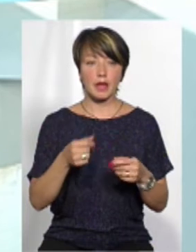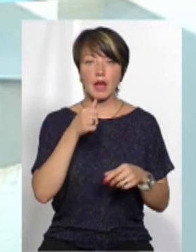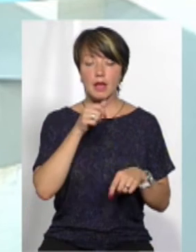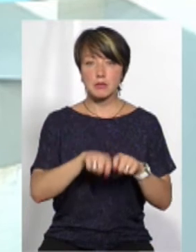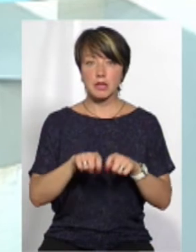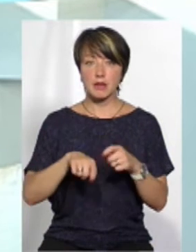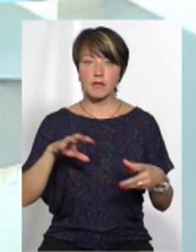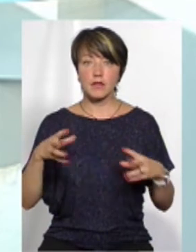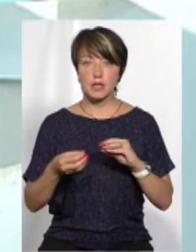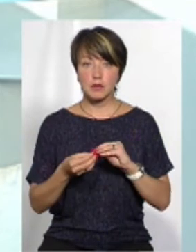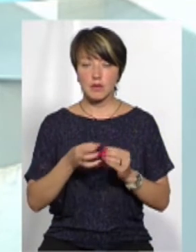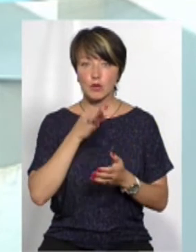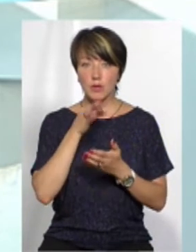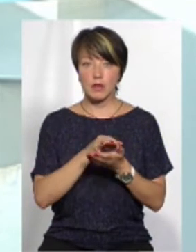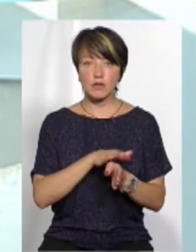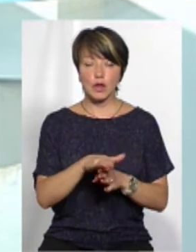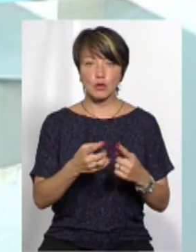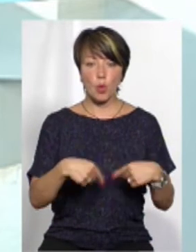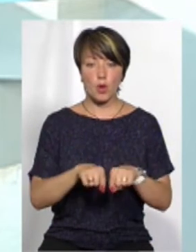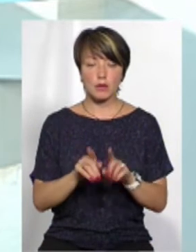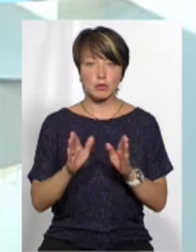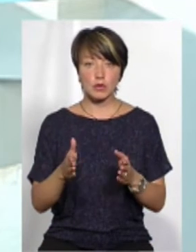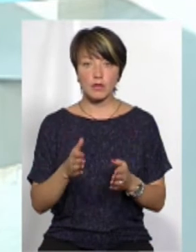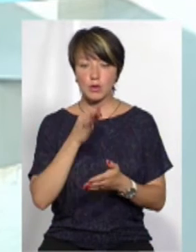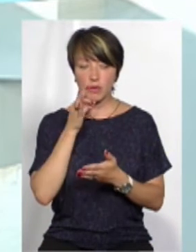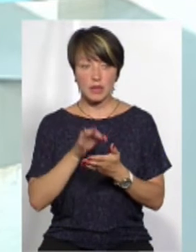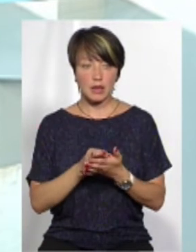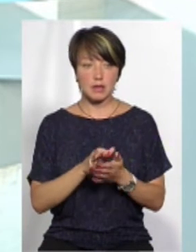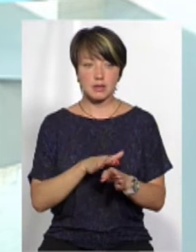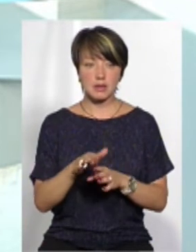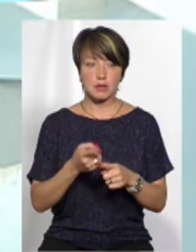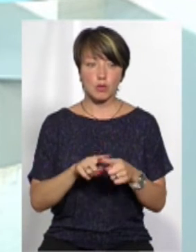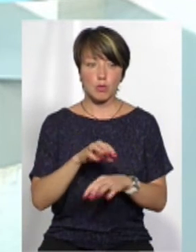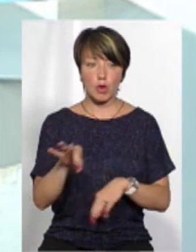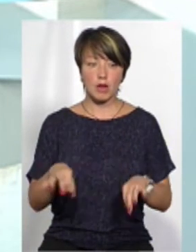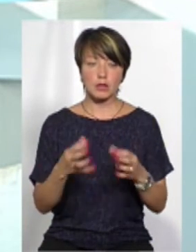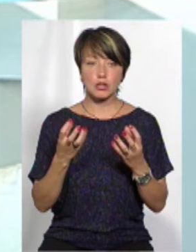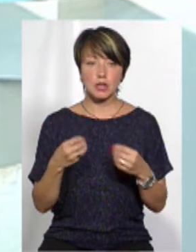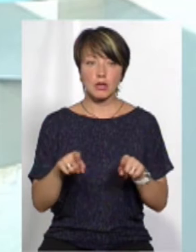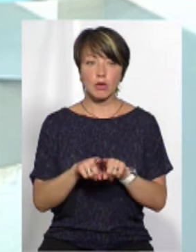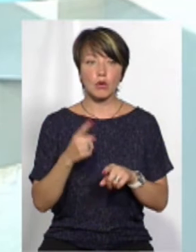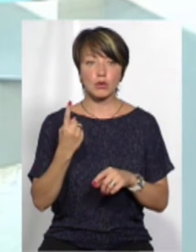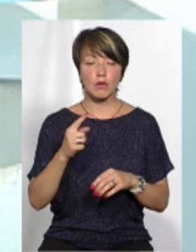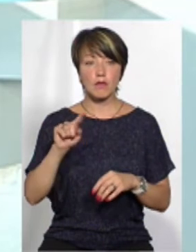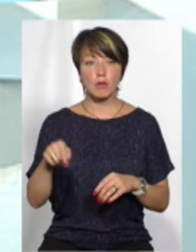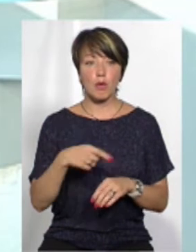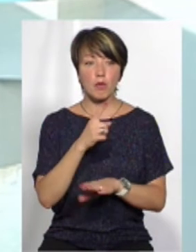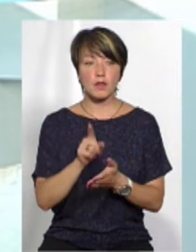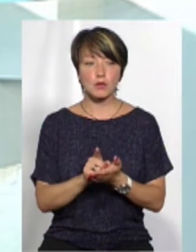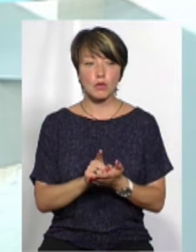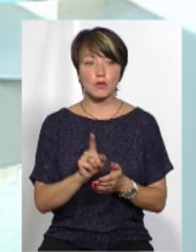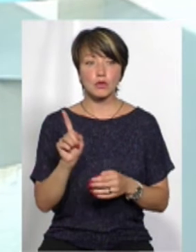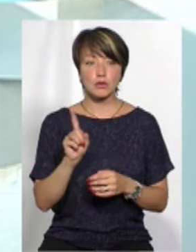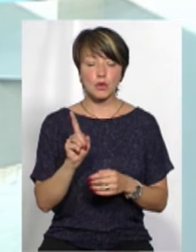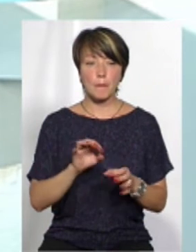експертних висновків відповідальними виконавчими органами, які будуть відповідальні так, за реалізацію цього проєкту. Тобто ще такою одною умовою обов'язково це те,